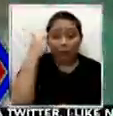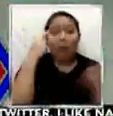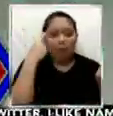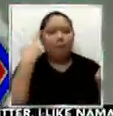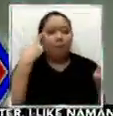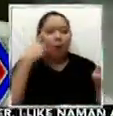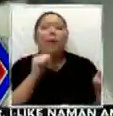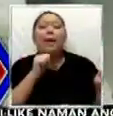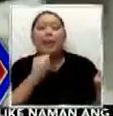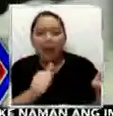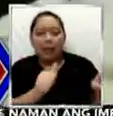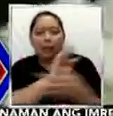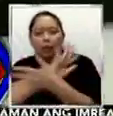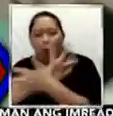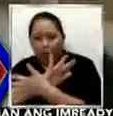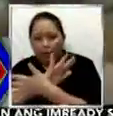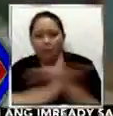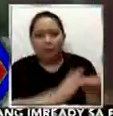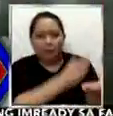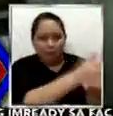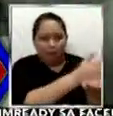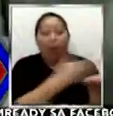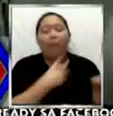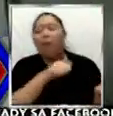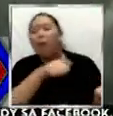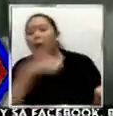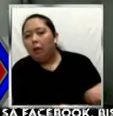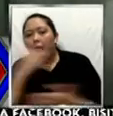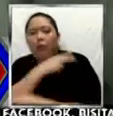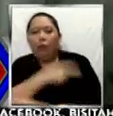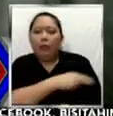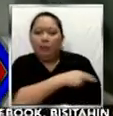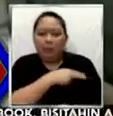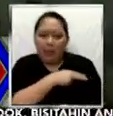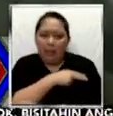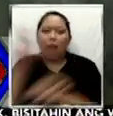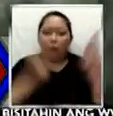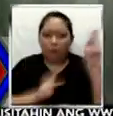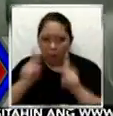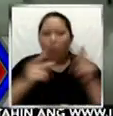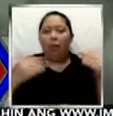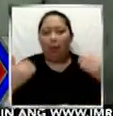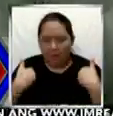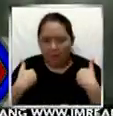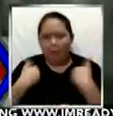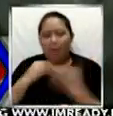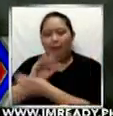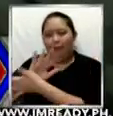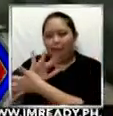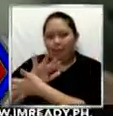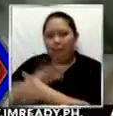mahirapan sa pagpunta sa kanilang dialysis centers habang umiiral ang ECQ. John Consult,